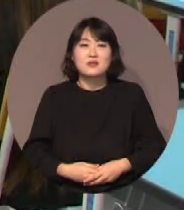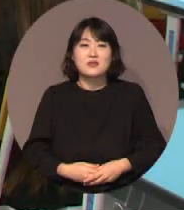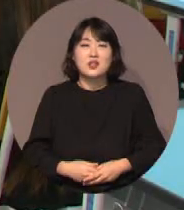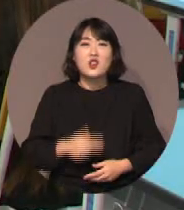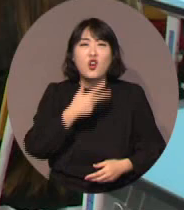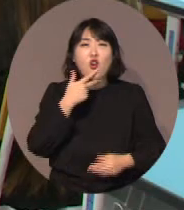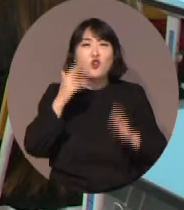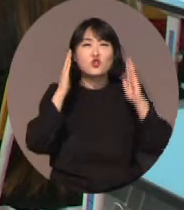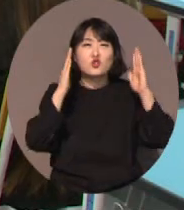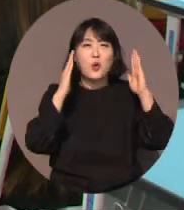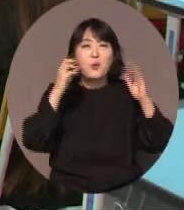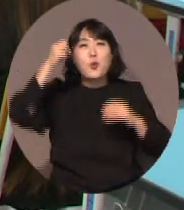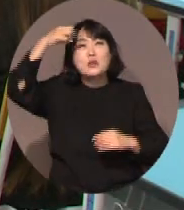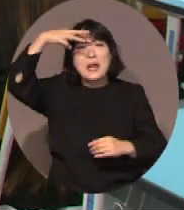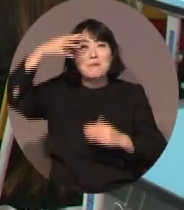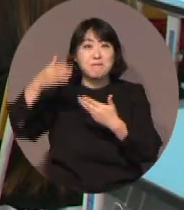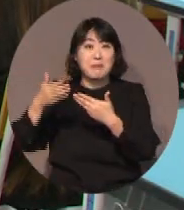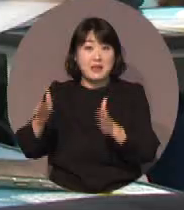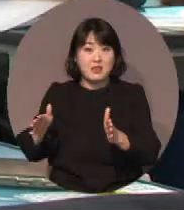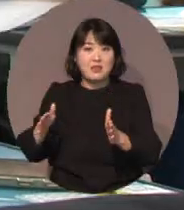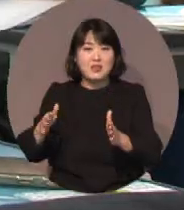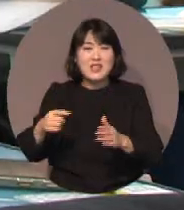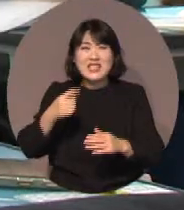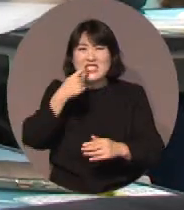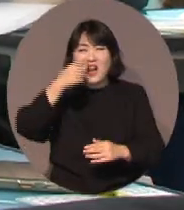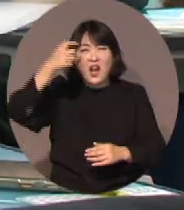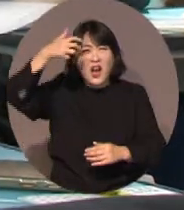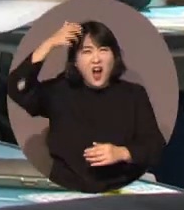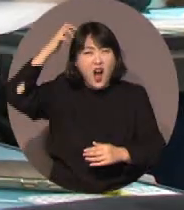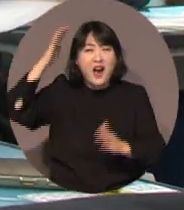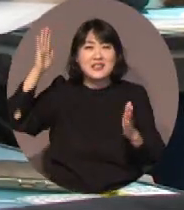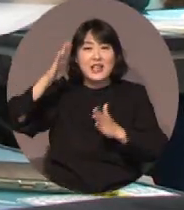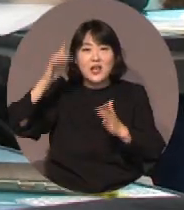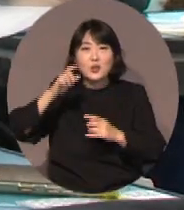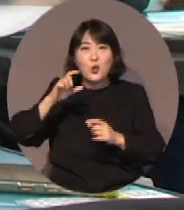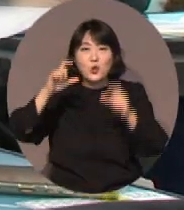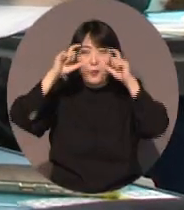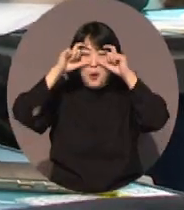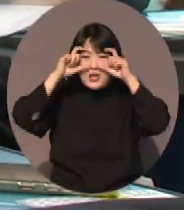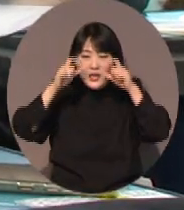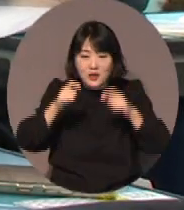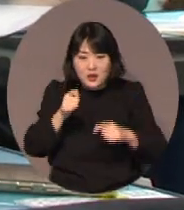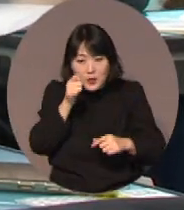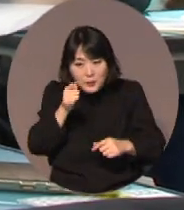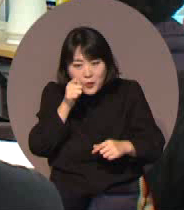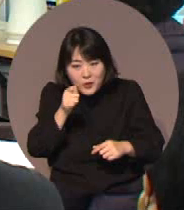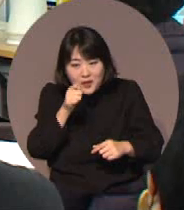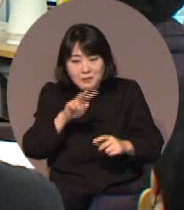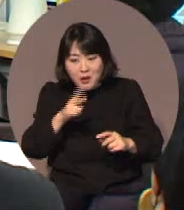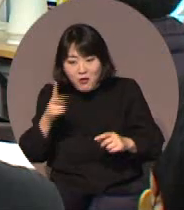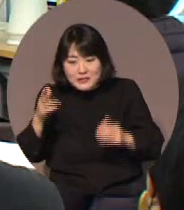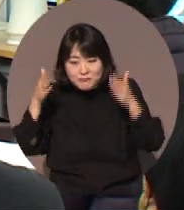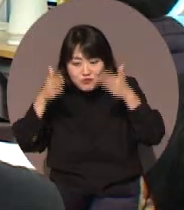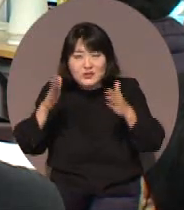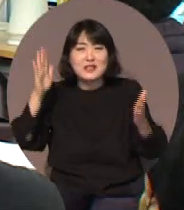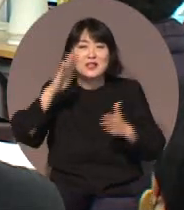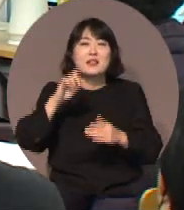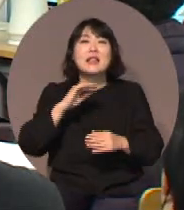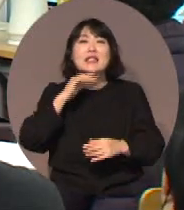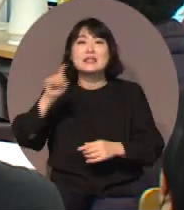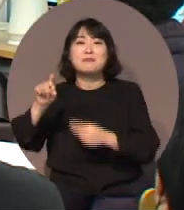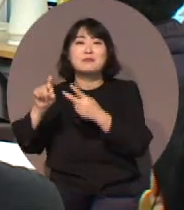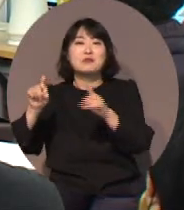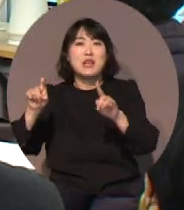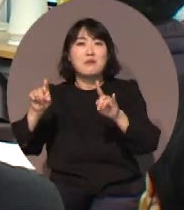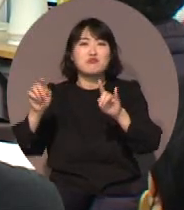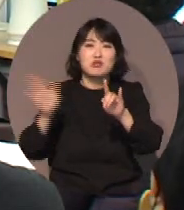영어 수업이 한창인 고3 교실. 머리가 희끗희끗한 학생에 돋보기를 고쳐 쓰며 집중하는 학생까지. 10대에서